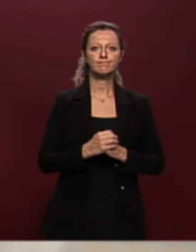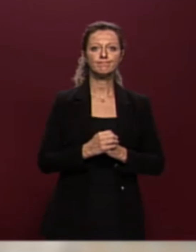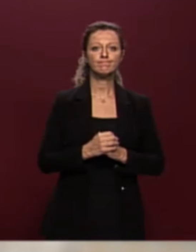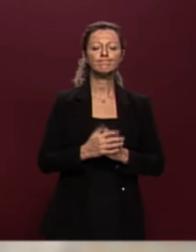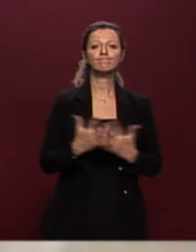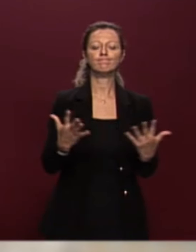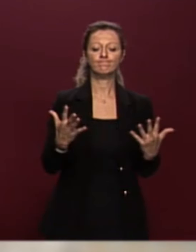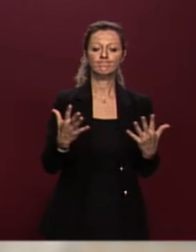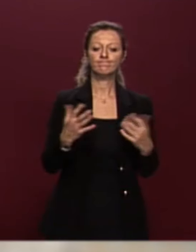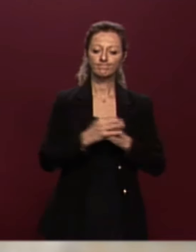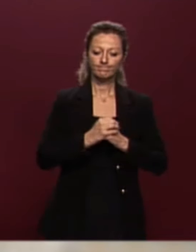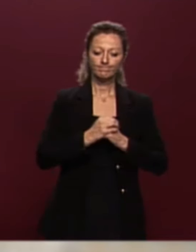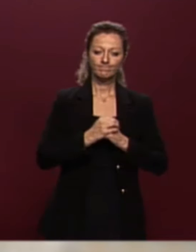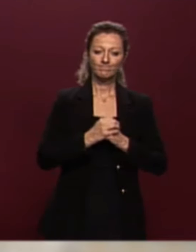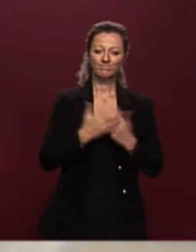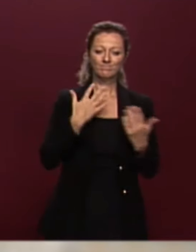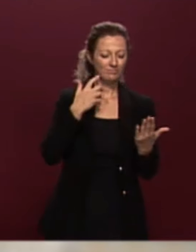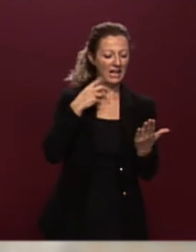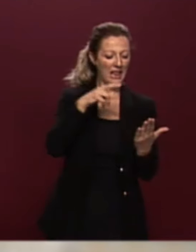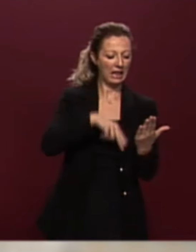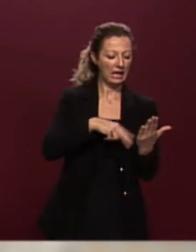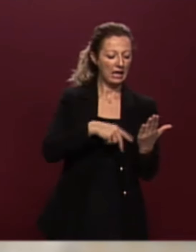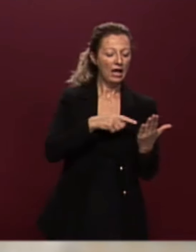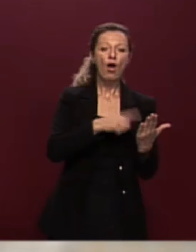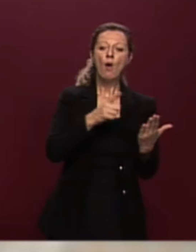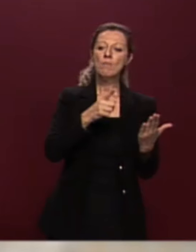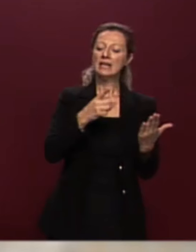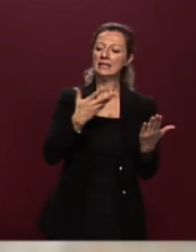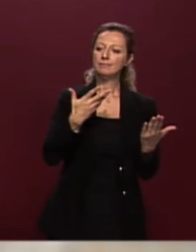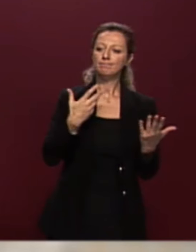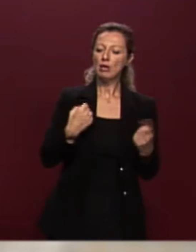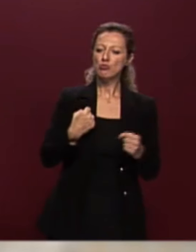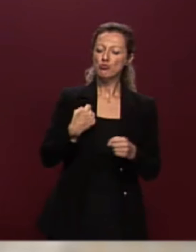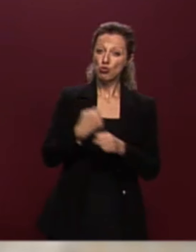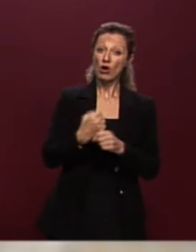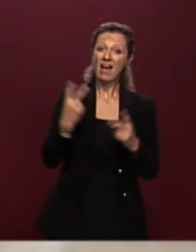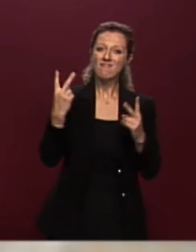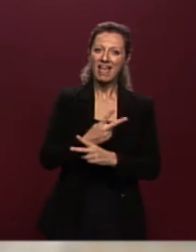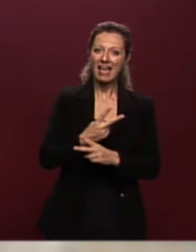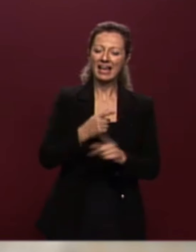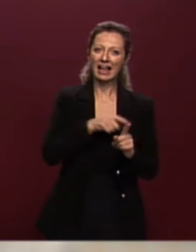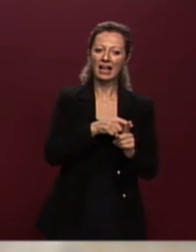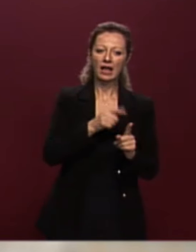è sempre dare voce a una storia che non ha retorica, che è una storia vera